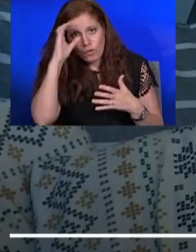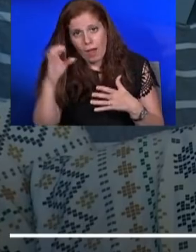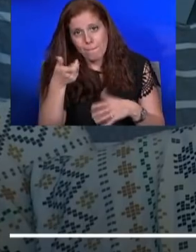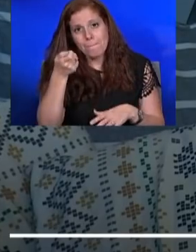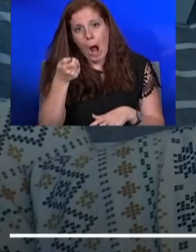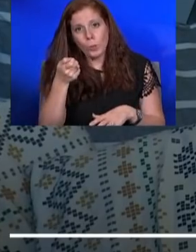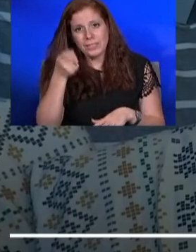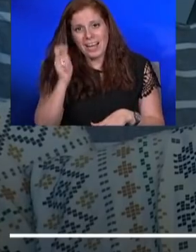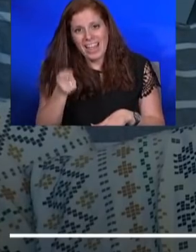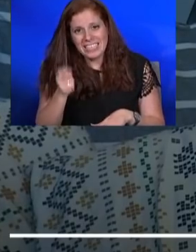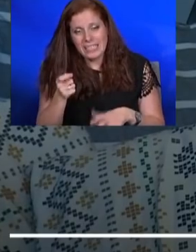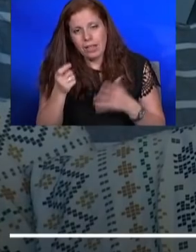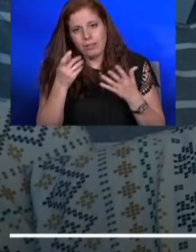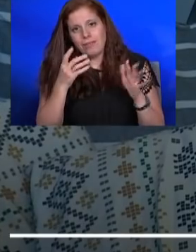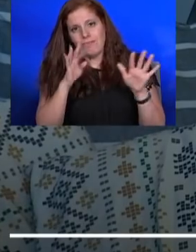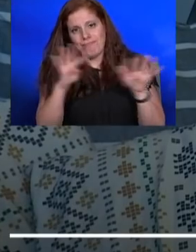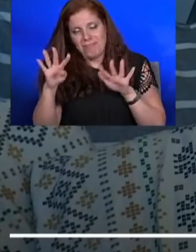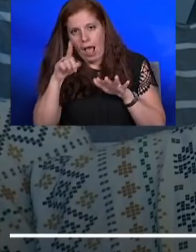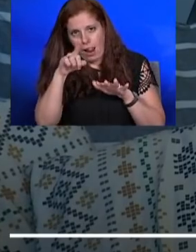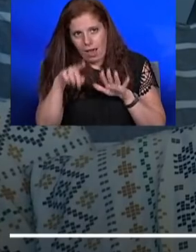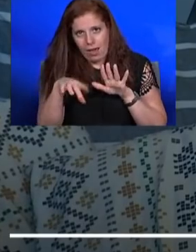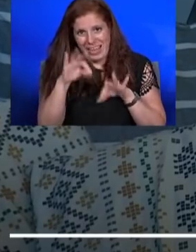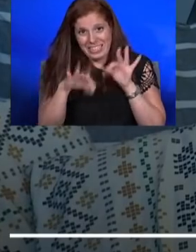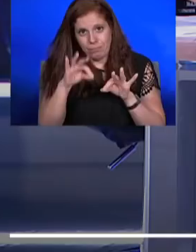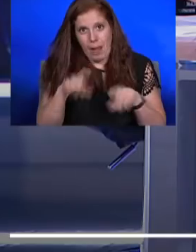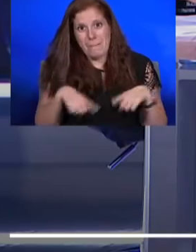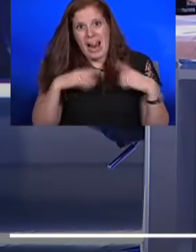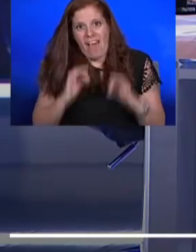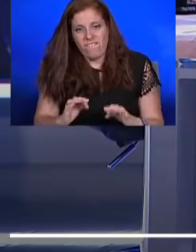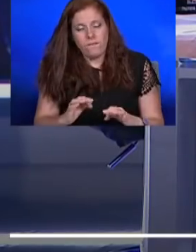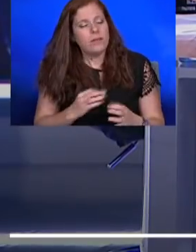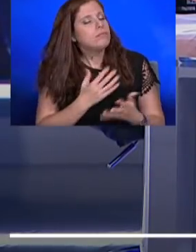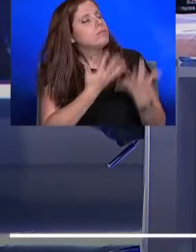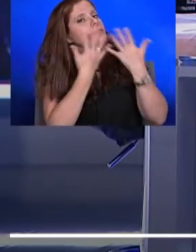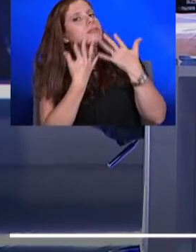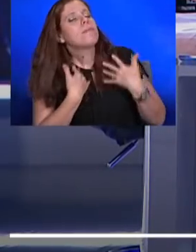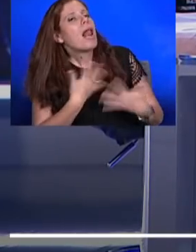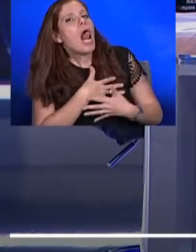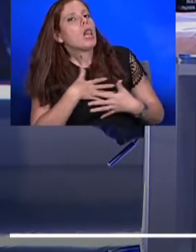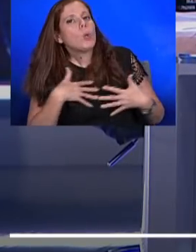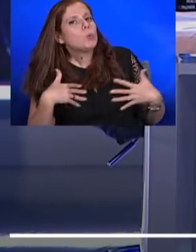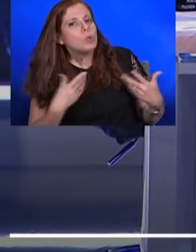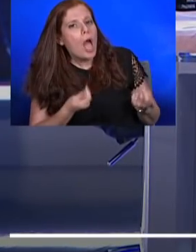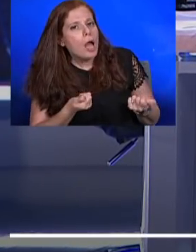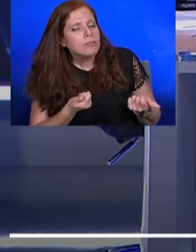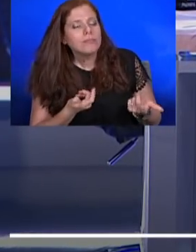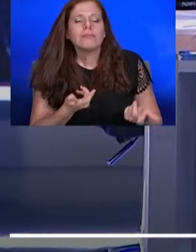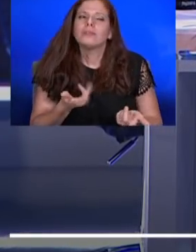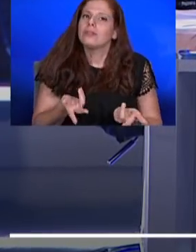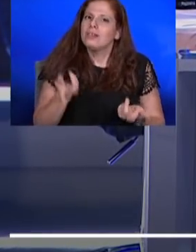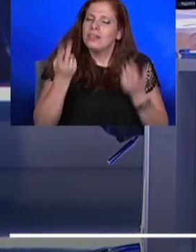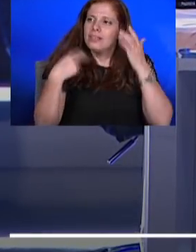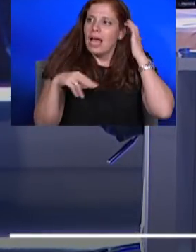ההצבעה בלייב. וספר לי על התחושה שם על הספה. זה היה מערבב, האמת. היה